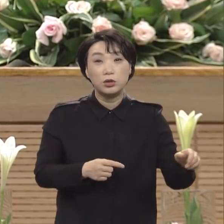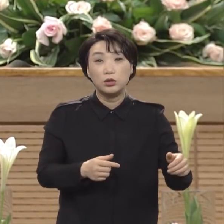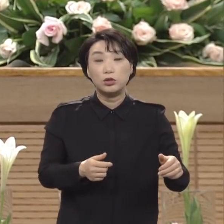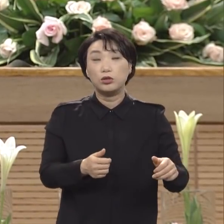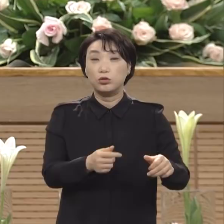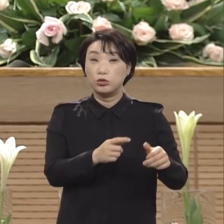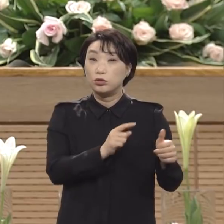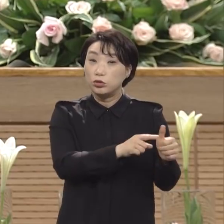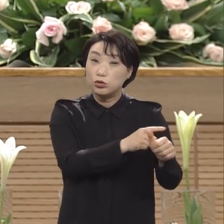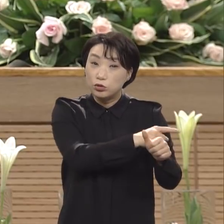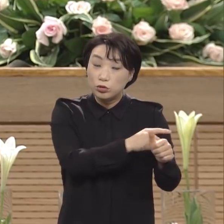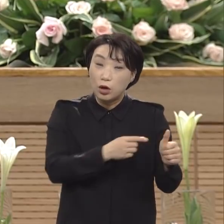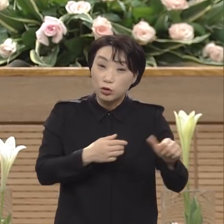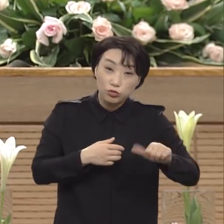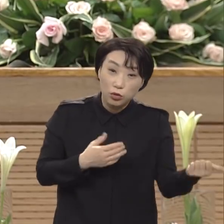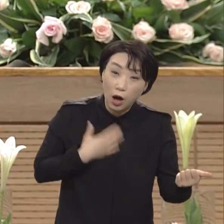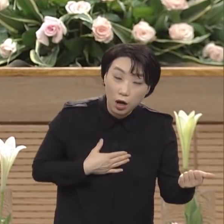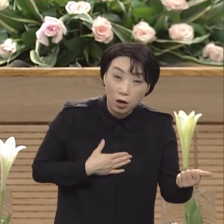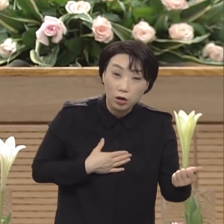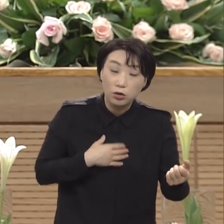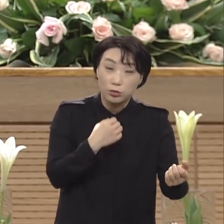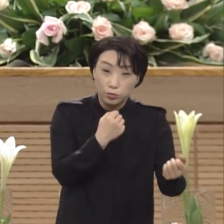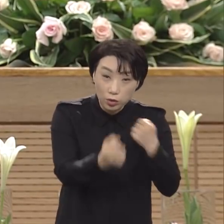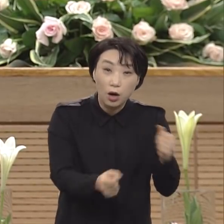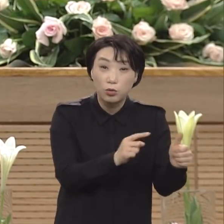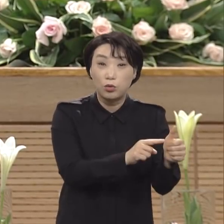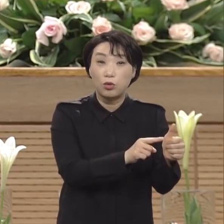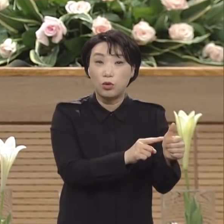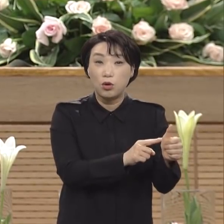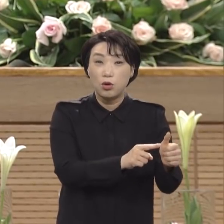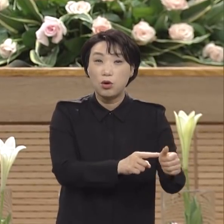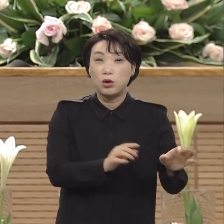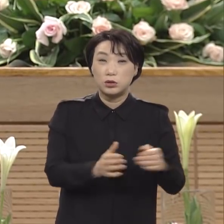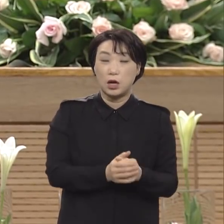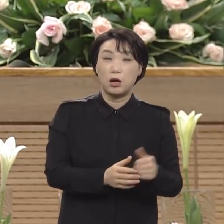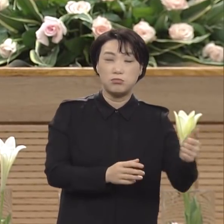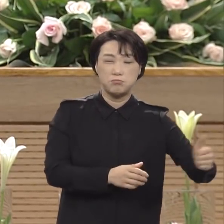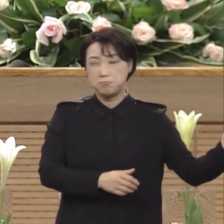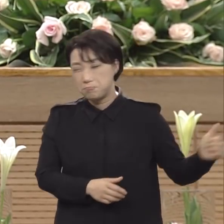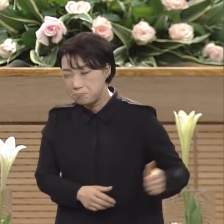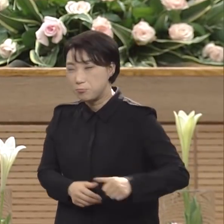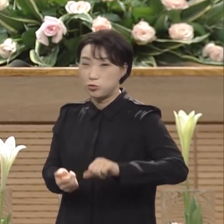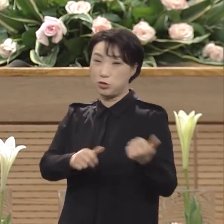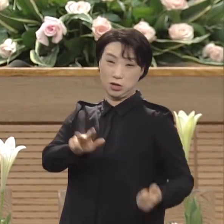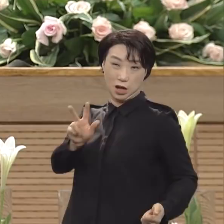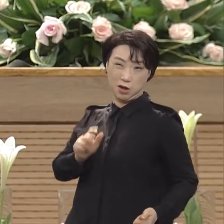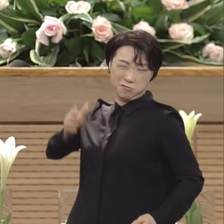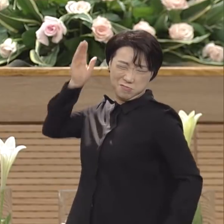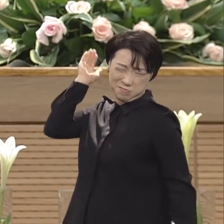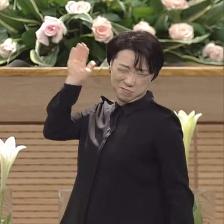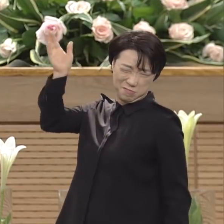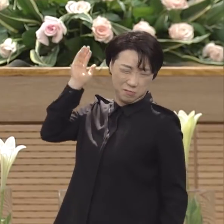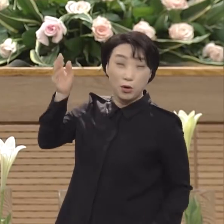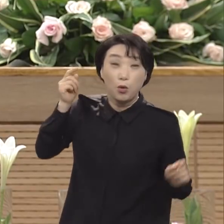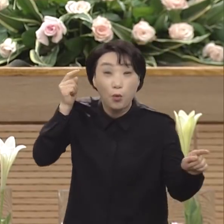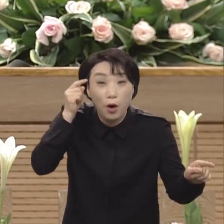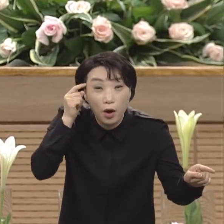가서 강단 좋게 죽음을 각오하고 관원들아 하고